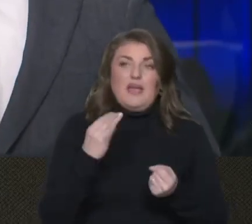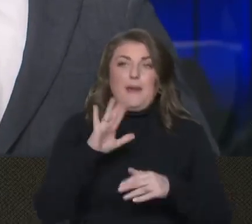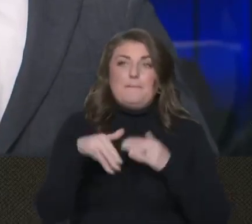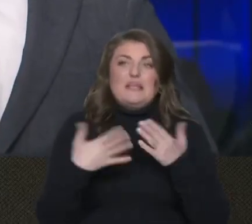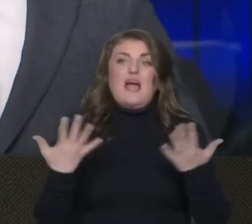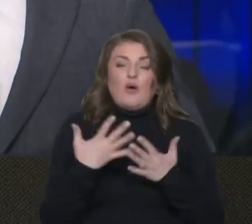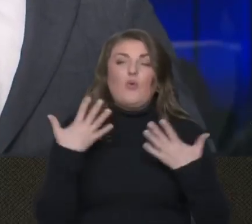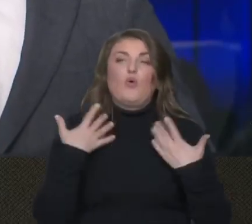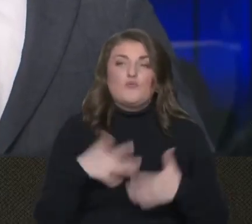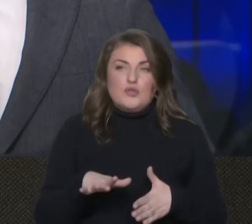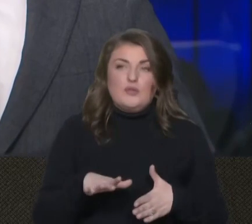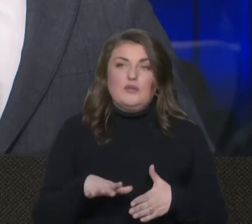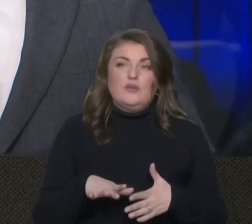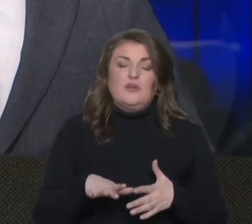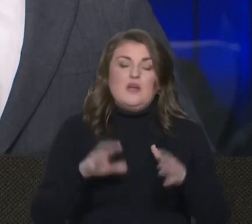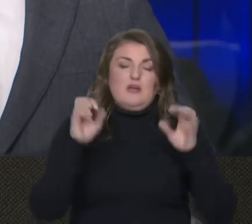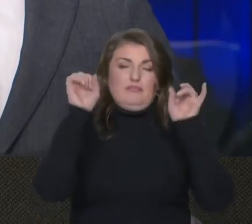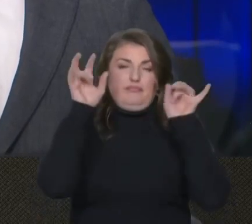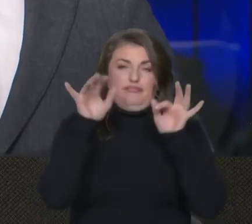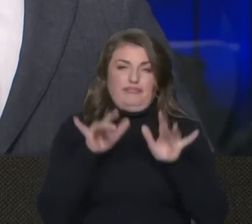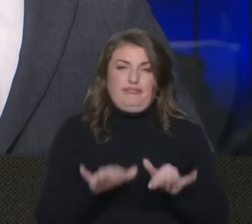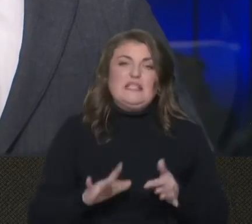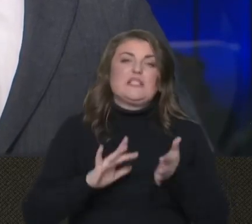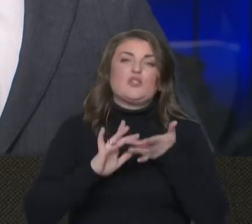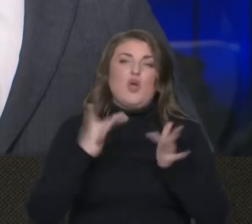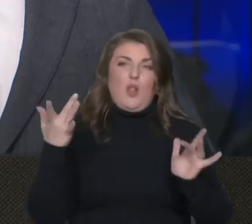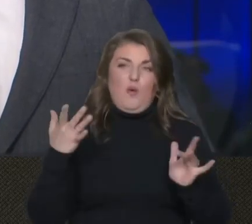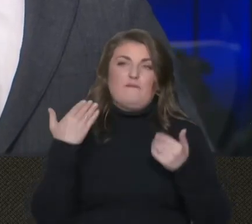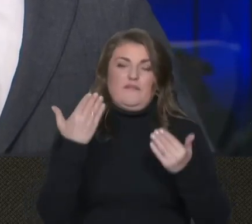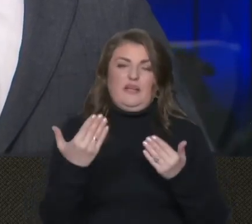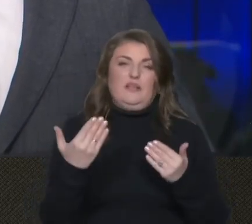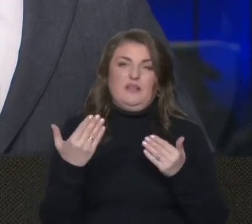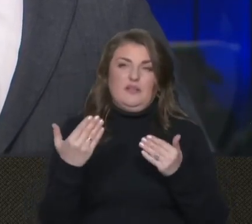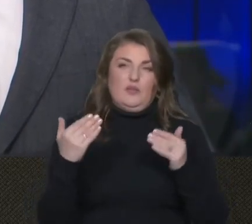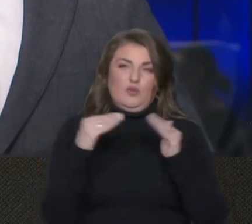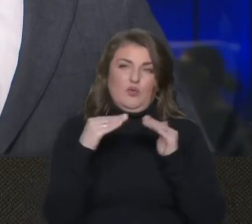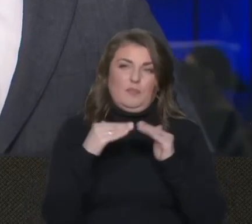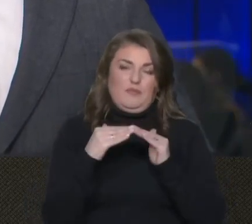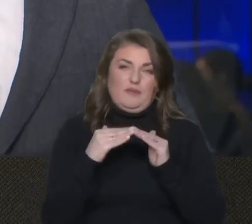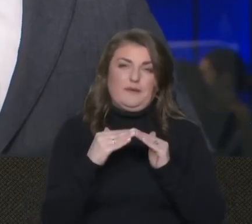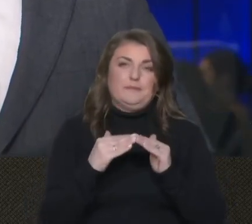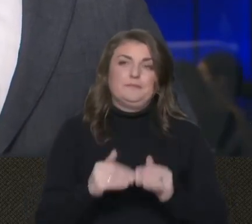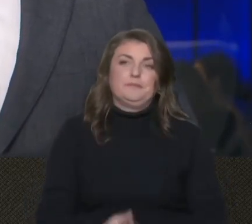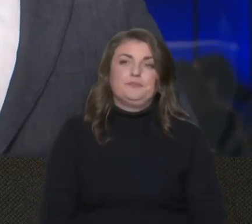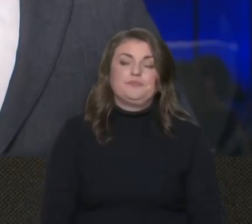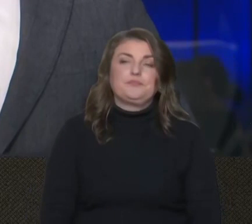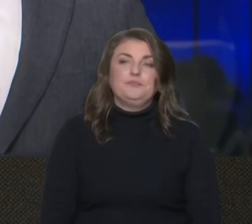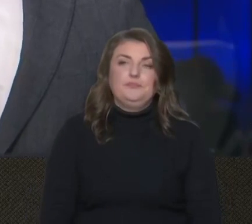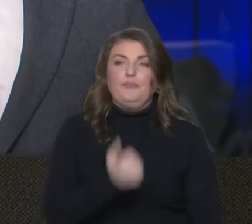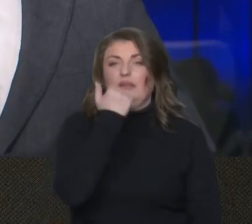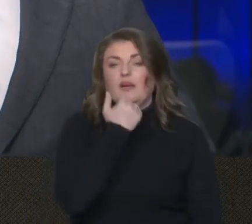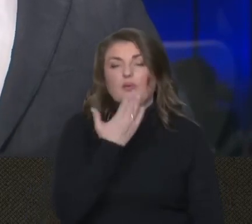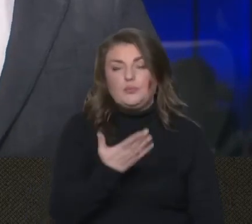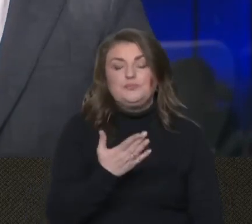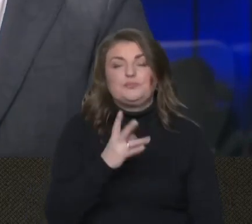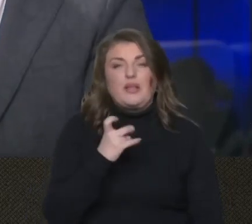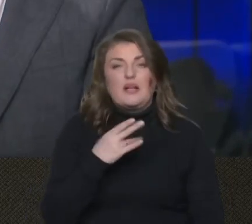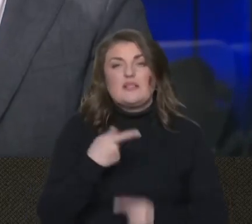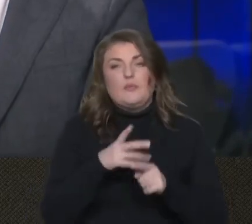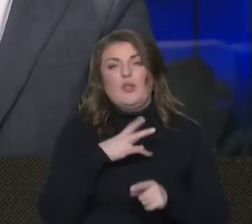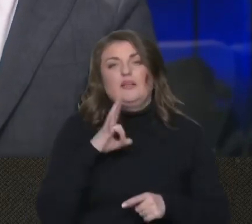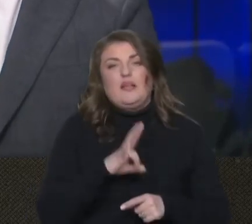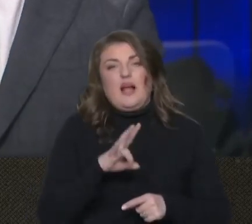після якого вже посипалося скло в їхніх домівках. Дякую. Дякую, Наталія. Це